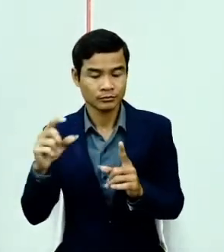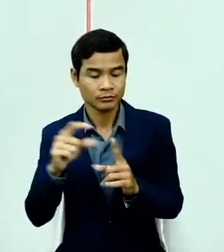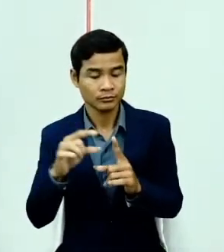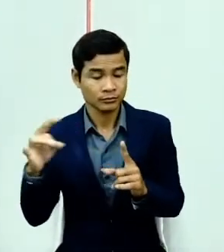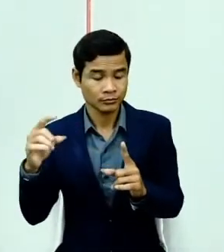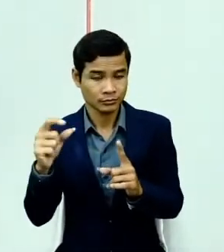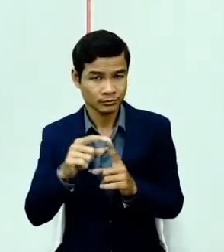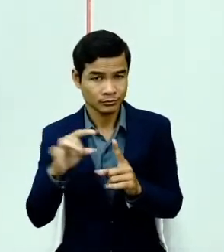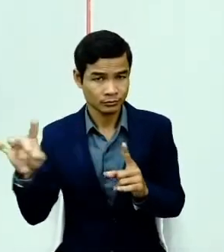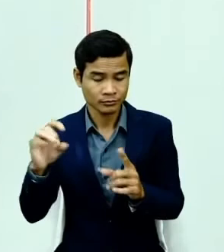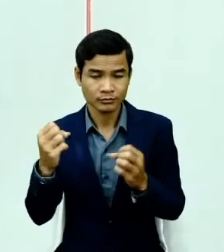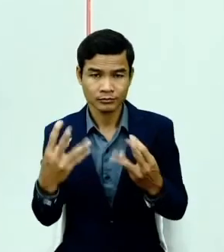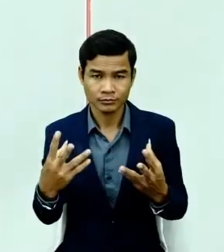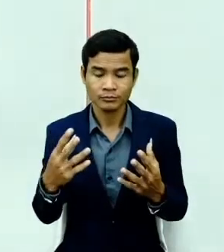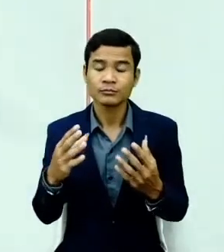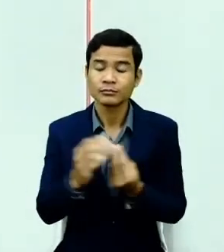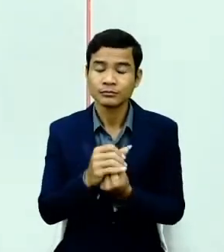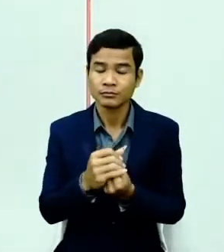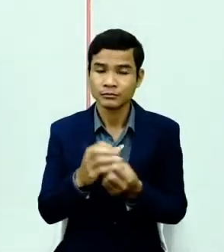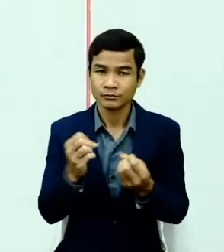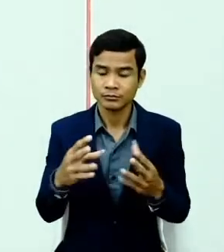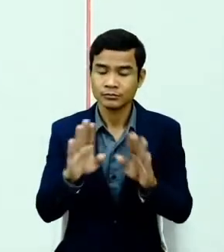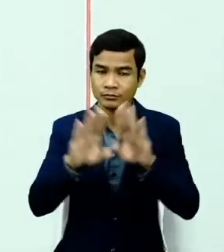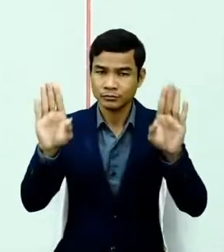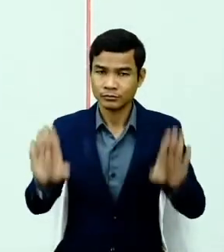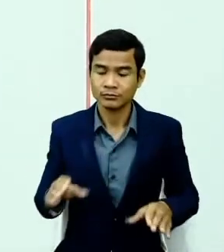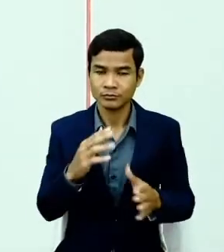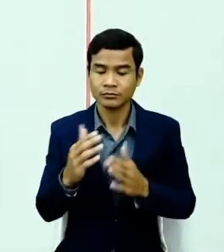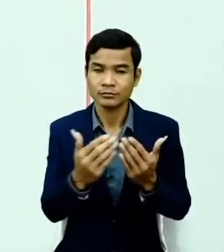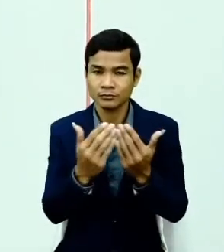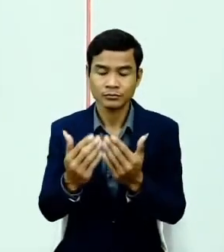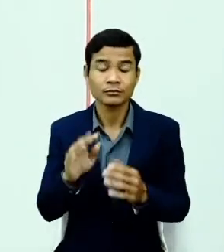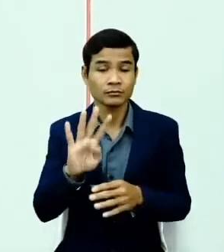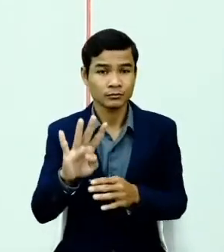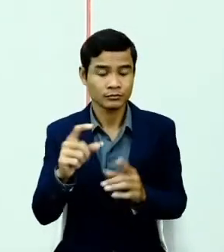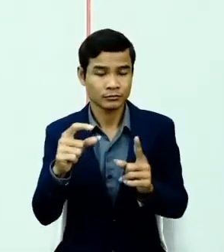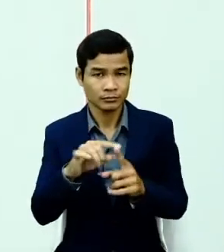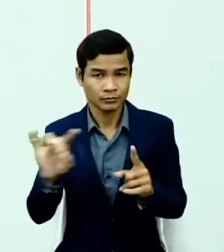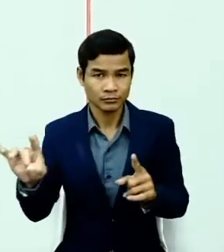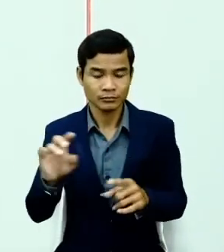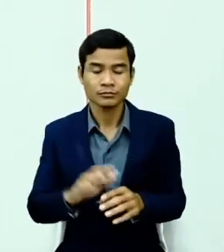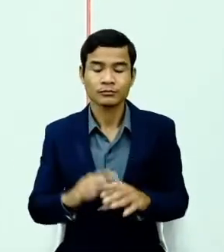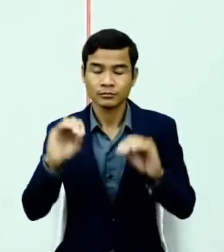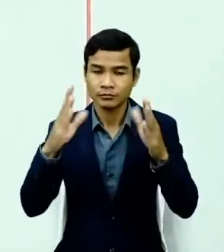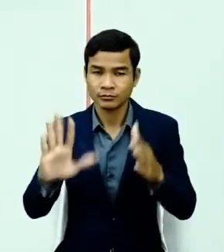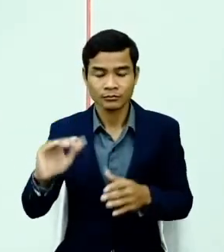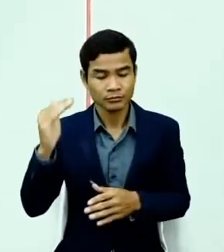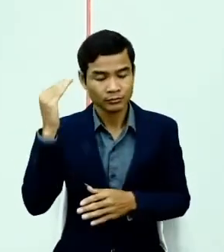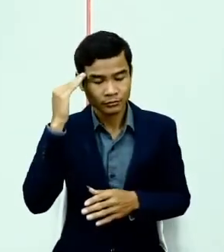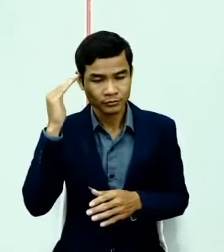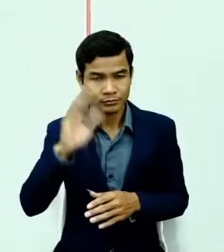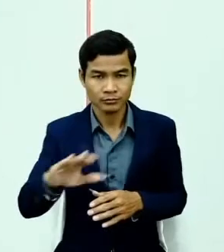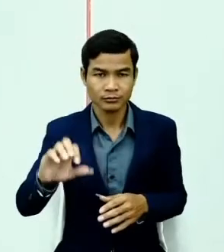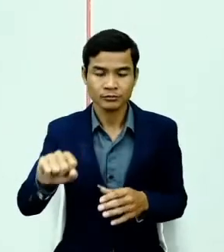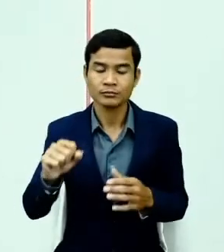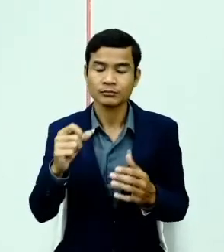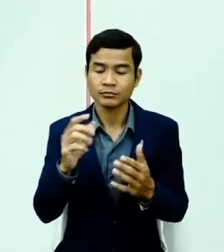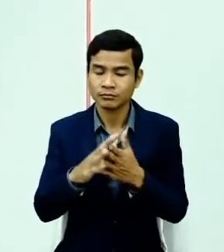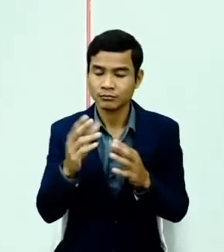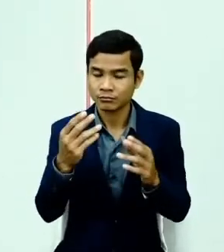នចាគឺជាចាការអានព្យាងនៅលើក្តារខៀននេះគឺមានចំនួន4ព្យាងអ្នកគ្រូសង្ឃឹមថាកូនកូនប្រកបជាចេះ